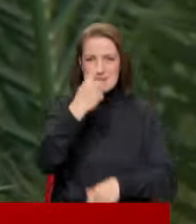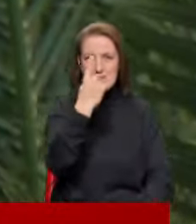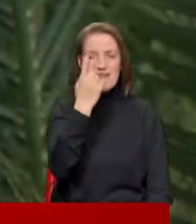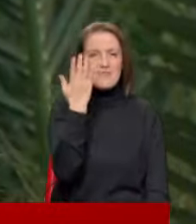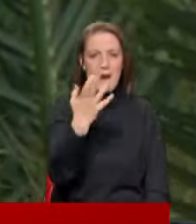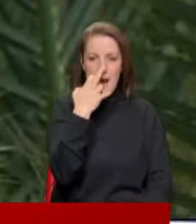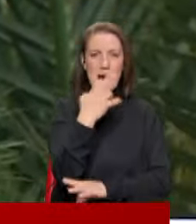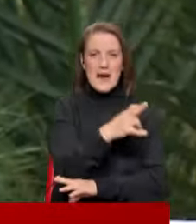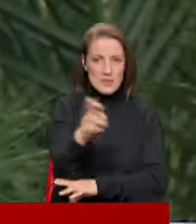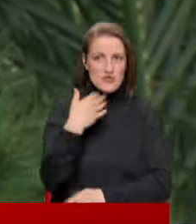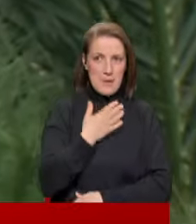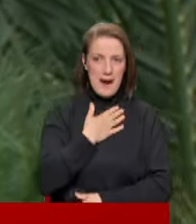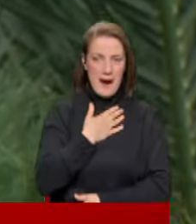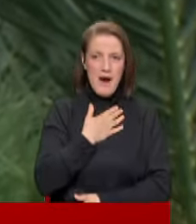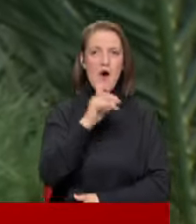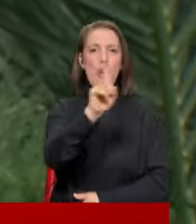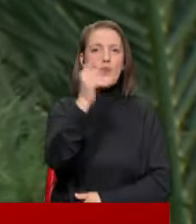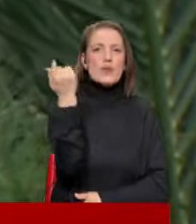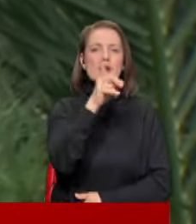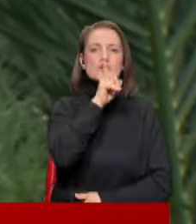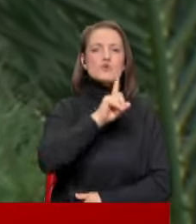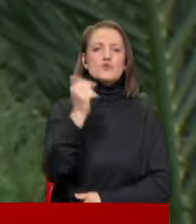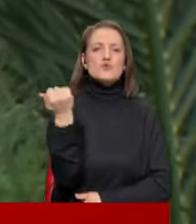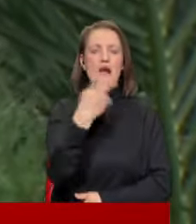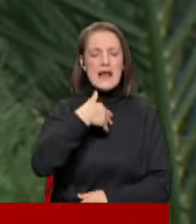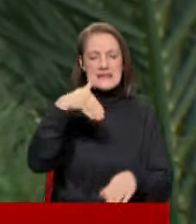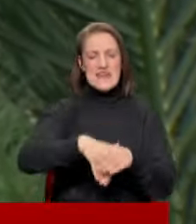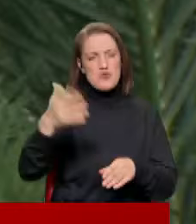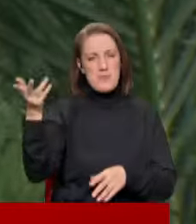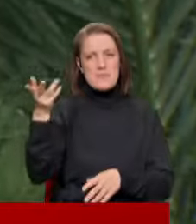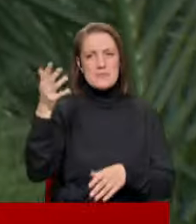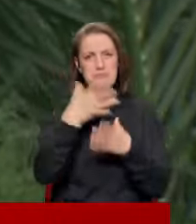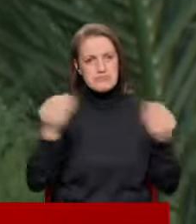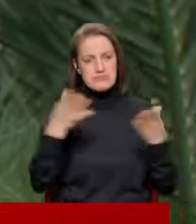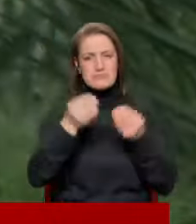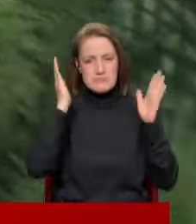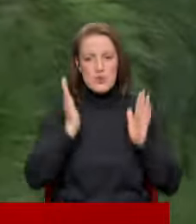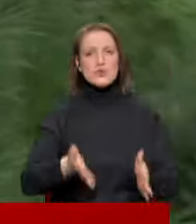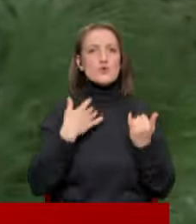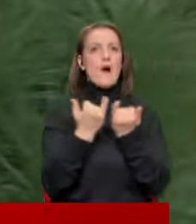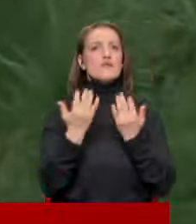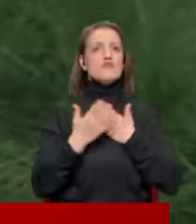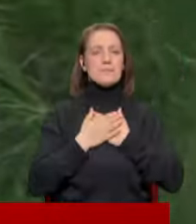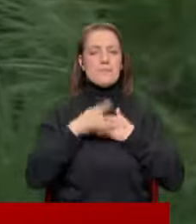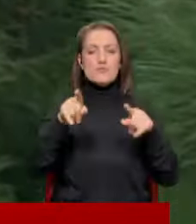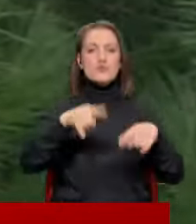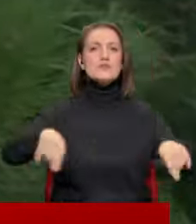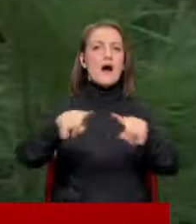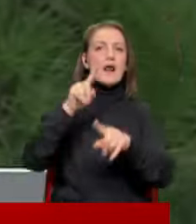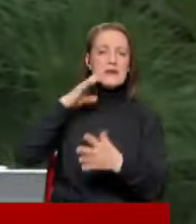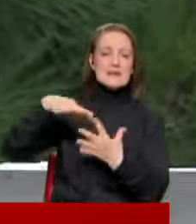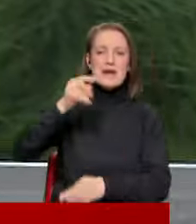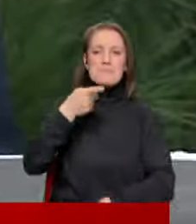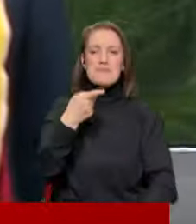aldatacağım 10 tane 100 tane seçim kaybederim kardeşim ama bunlar